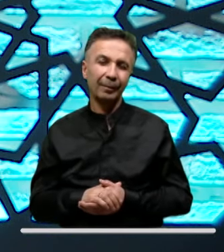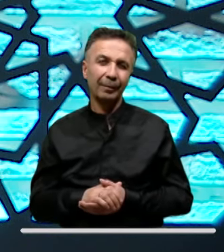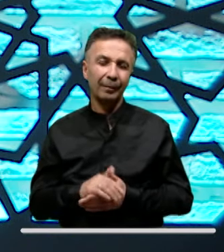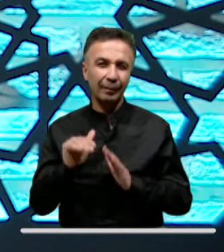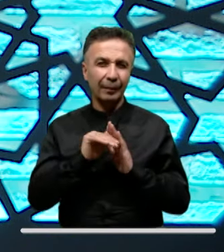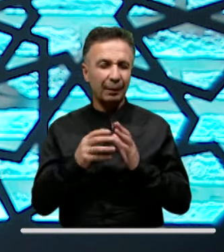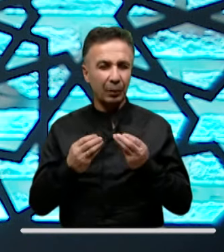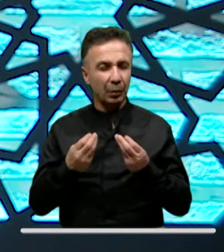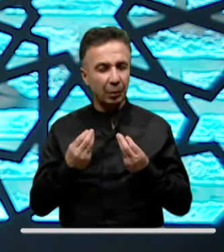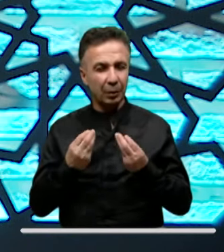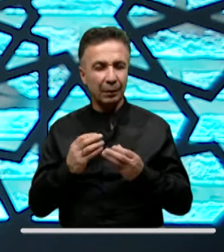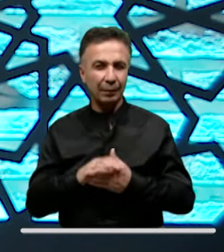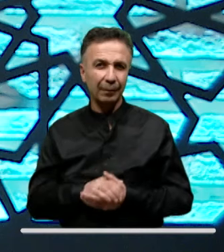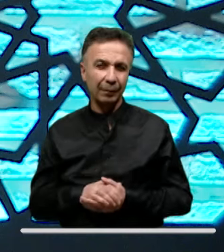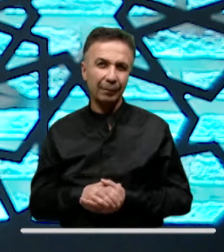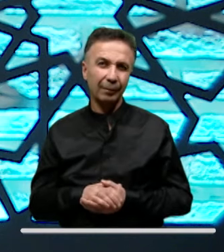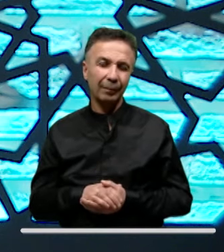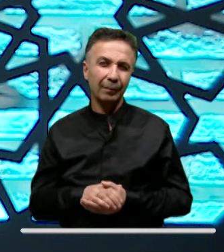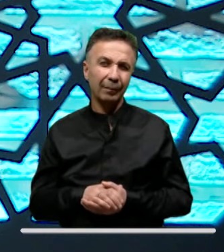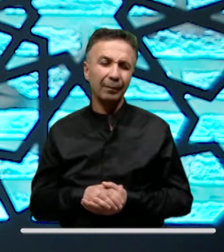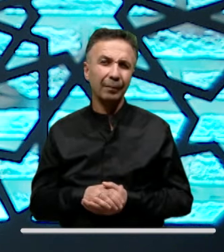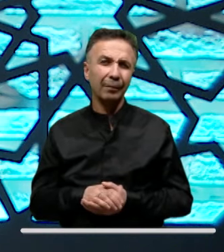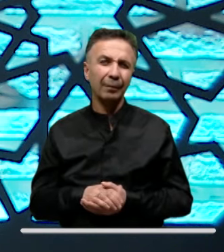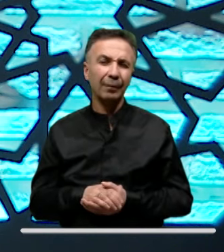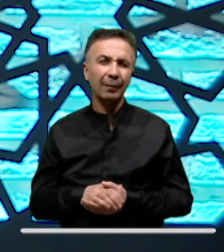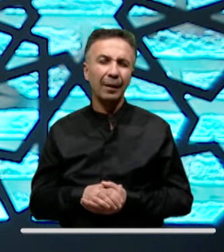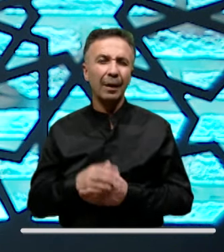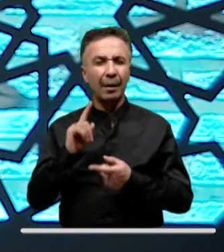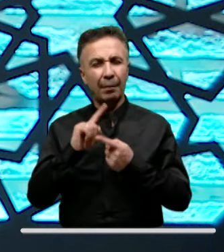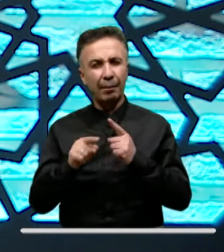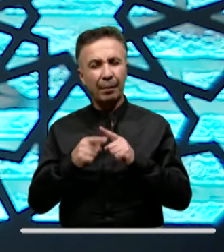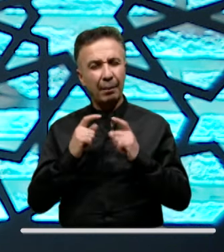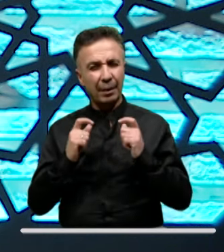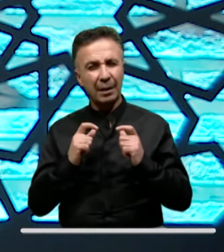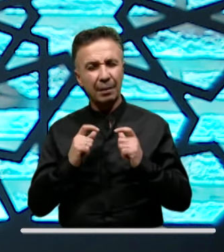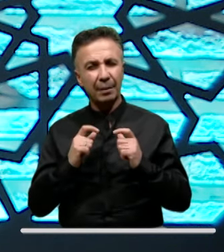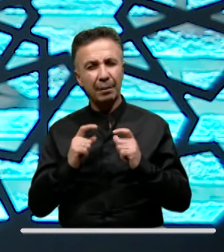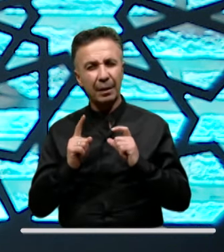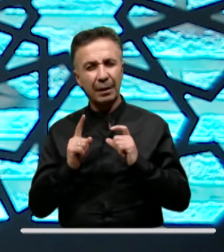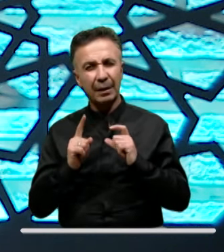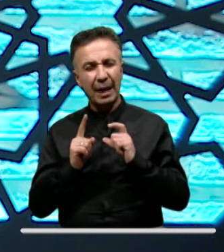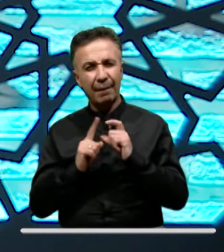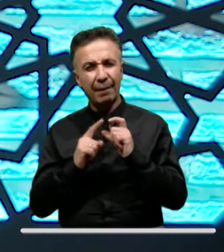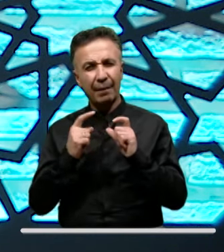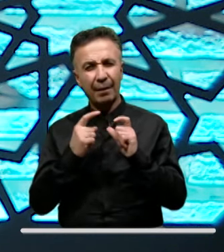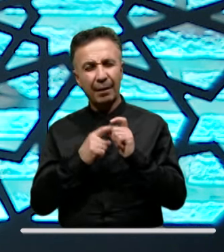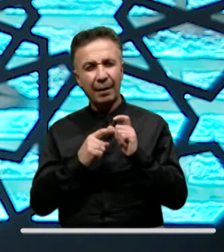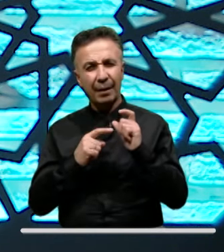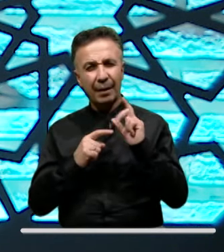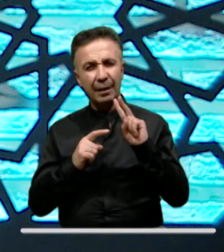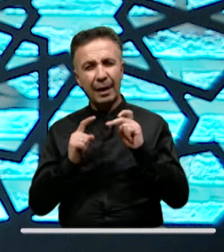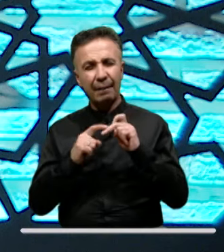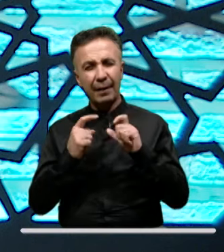çok güzel. Allah razı olsun. Ben Beypazarı'nda bizim devrimlik vardı. Evet. Şu anda da ben